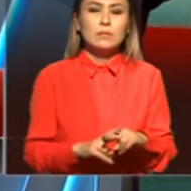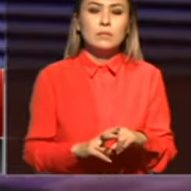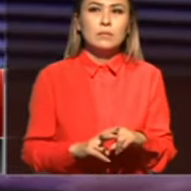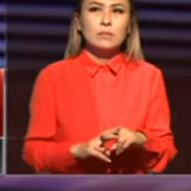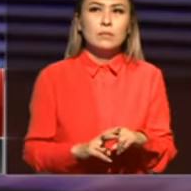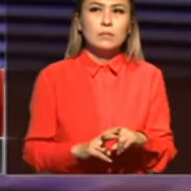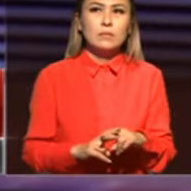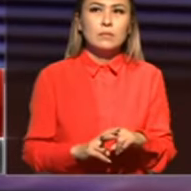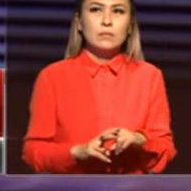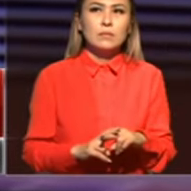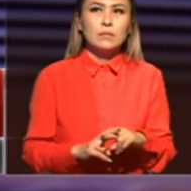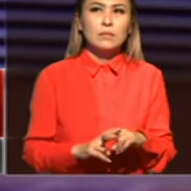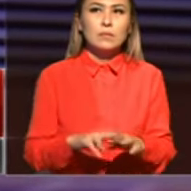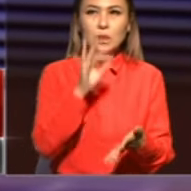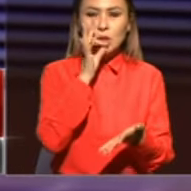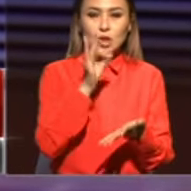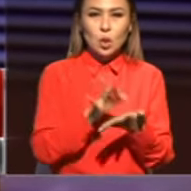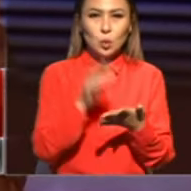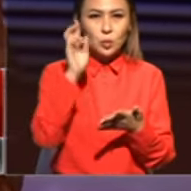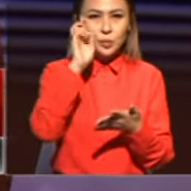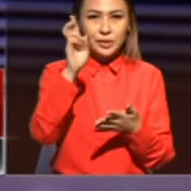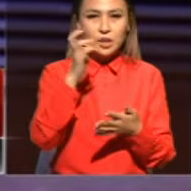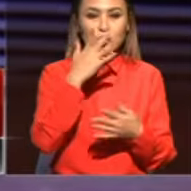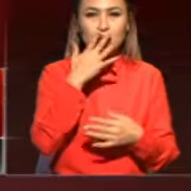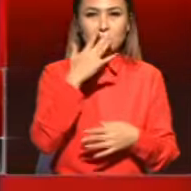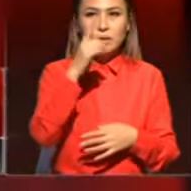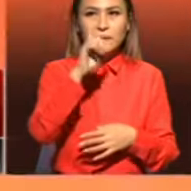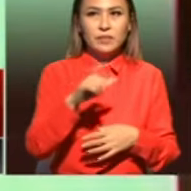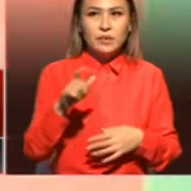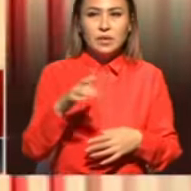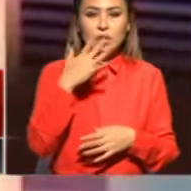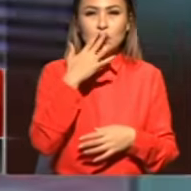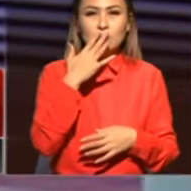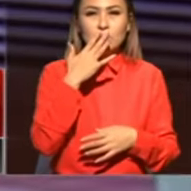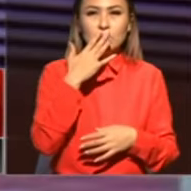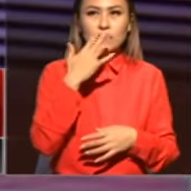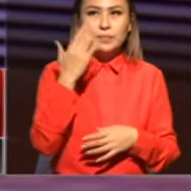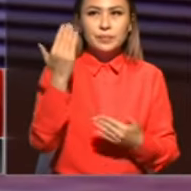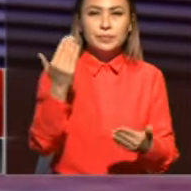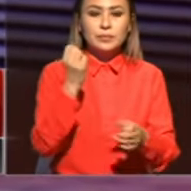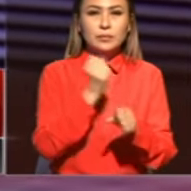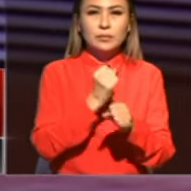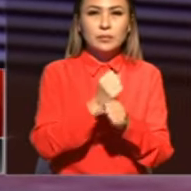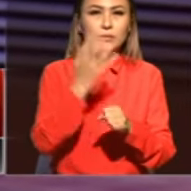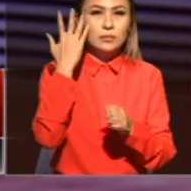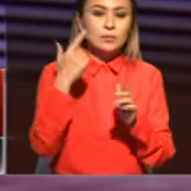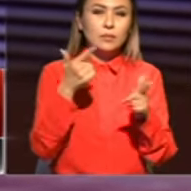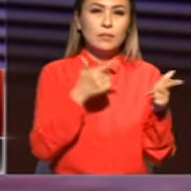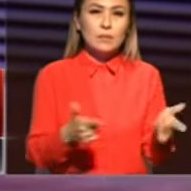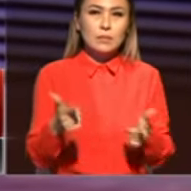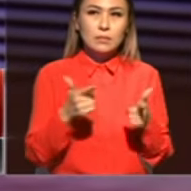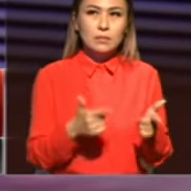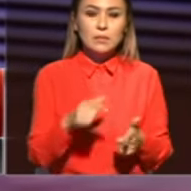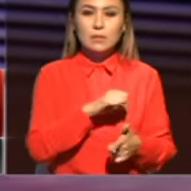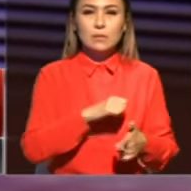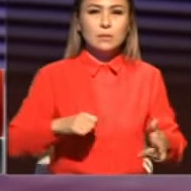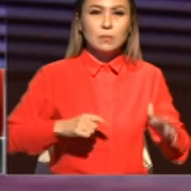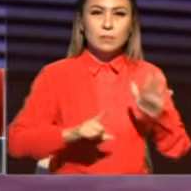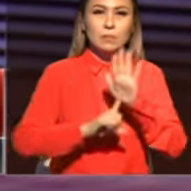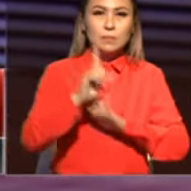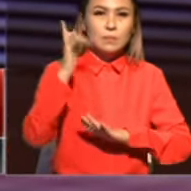мына жауапты үкіметтер шетелдің бюджеттік саясатты жасақтағанда, әзірлегенде ең басты